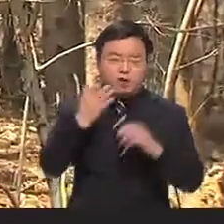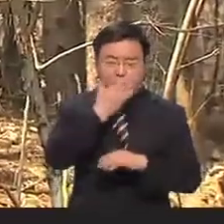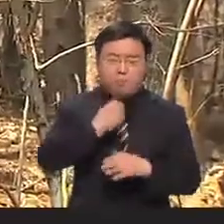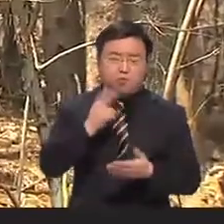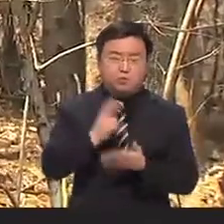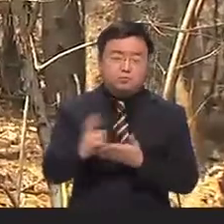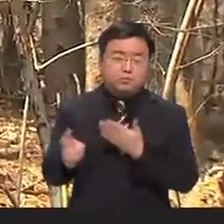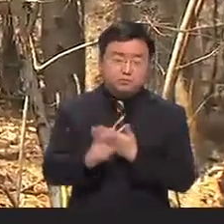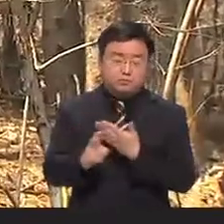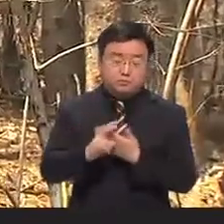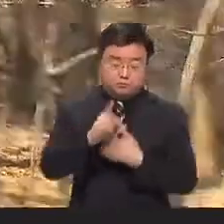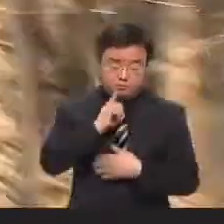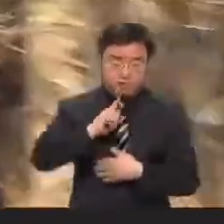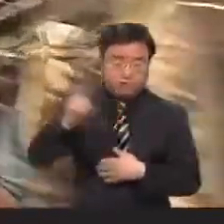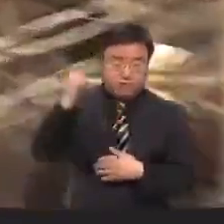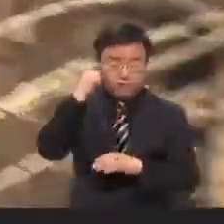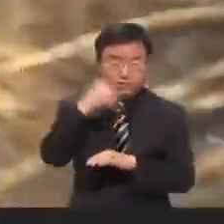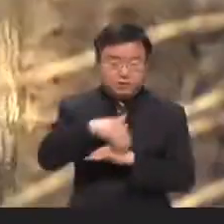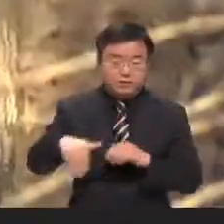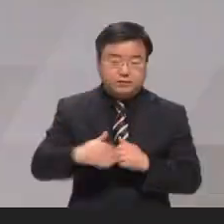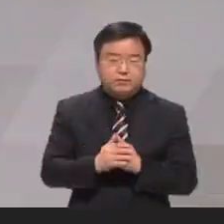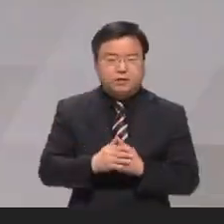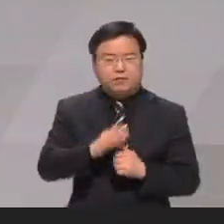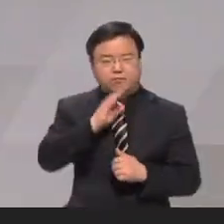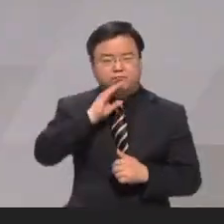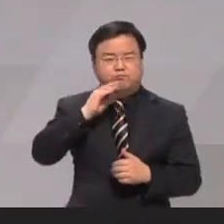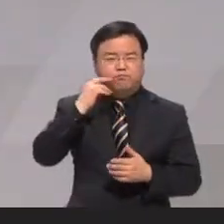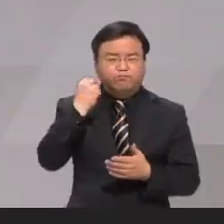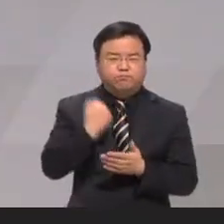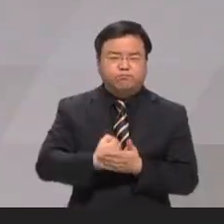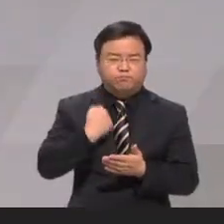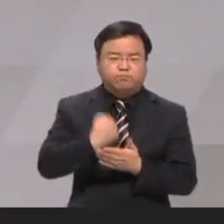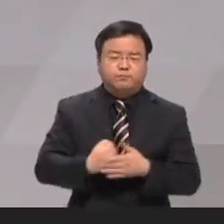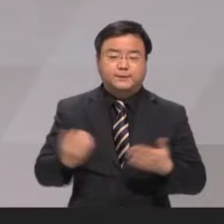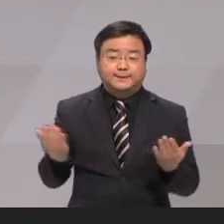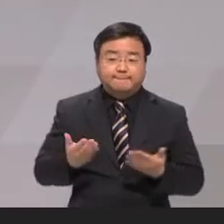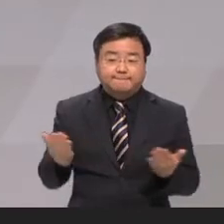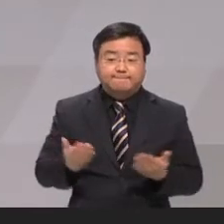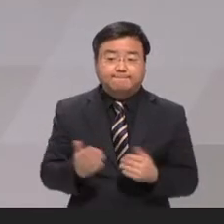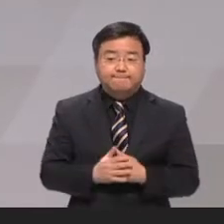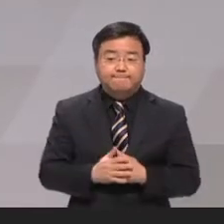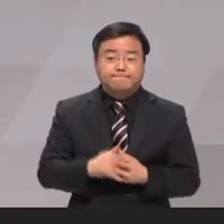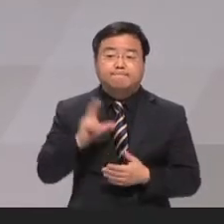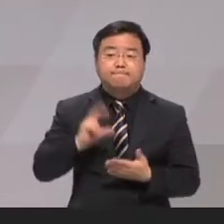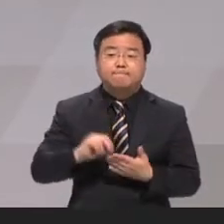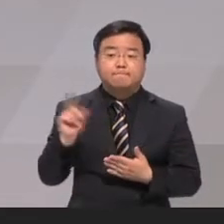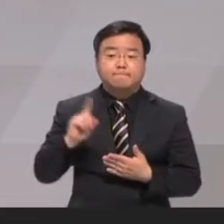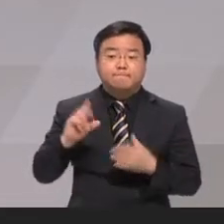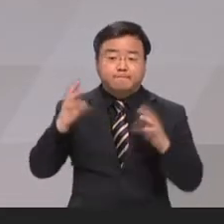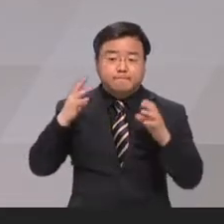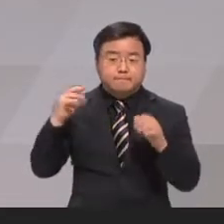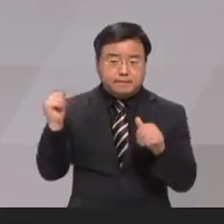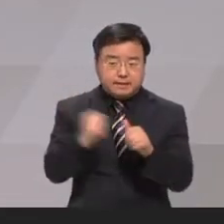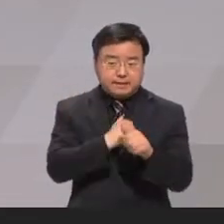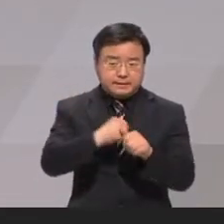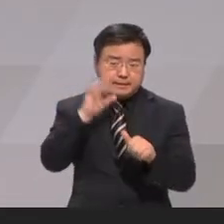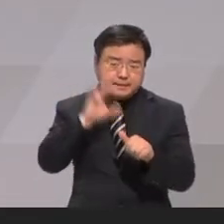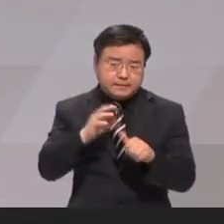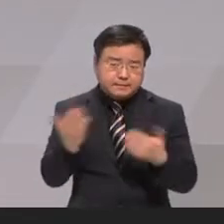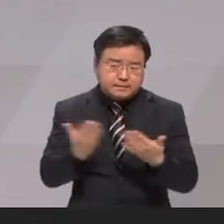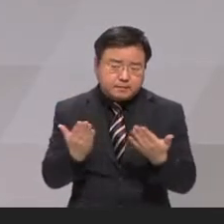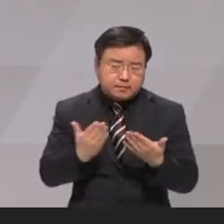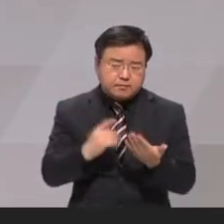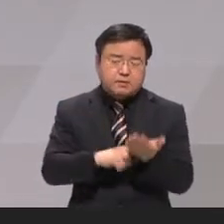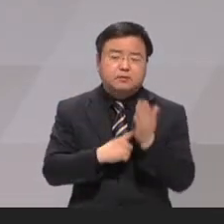검찰에 송치할 예정입니다. 참 안타까운 일인데 문제는 아동학대 사건이 이제 지금 드러난 게이